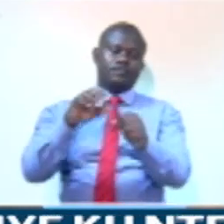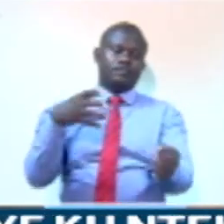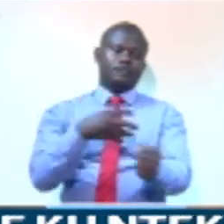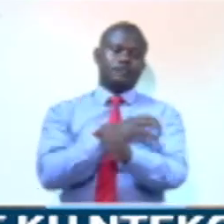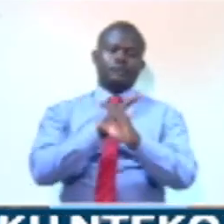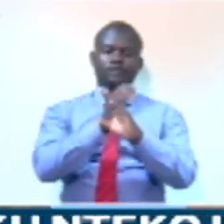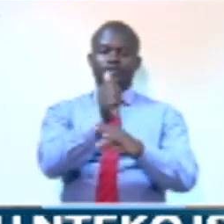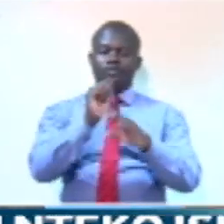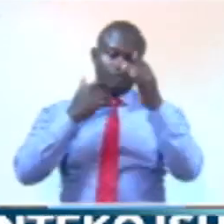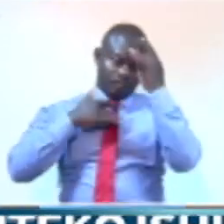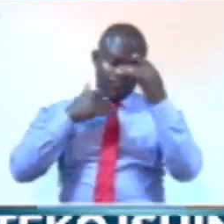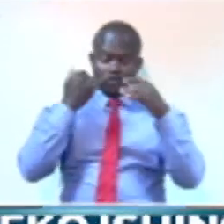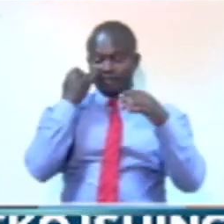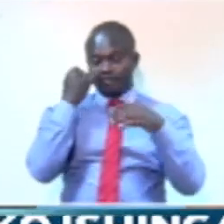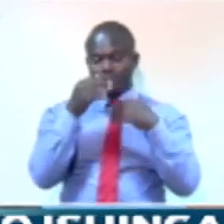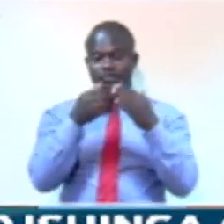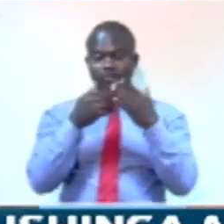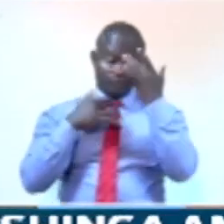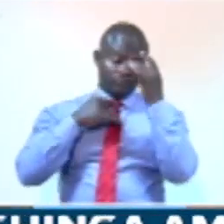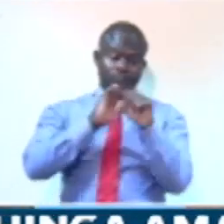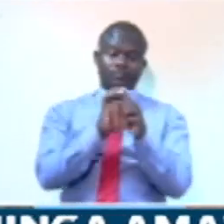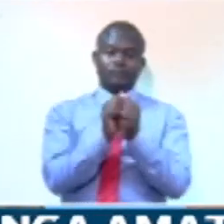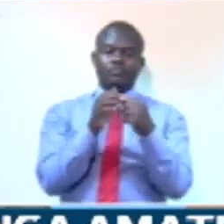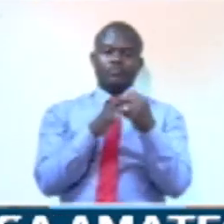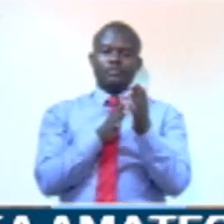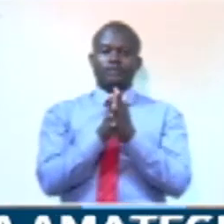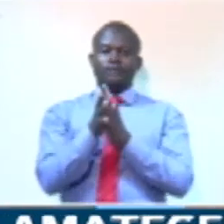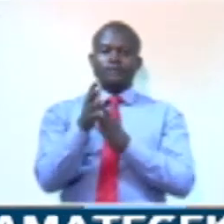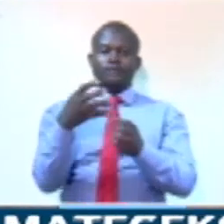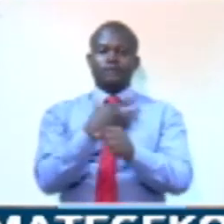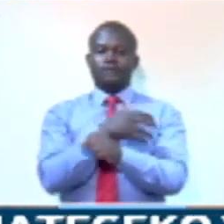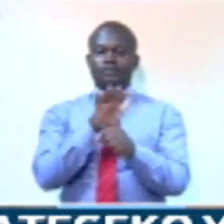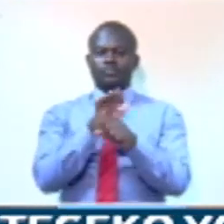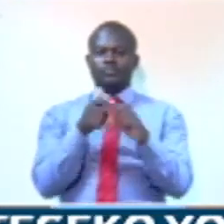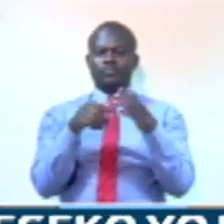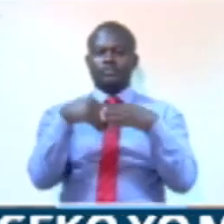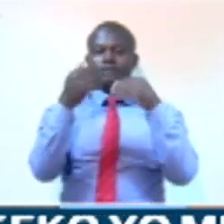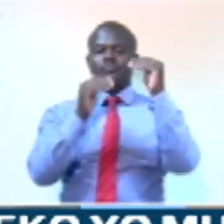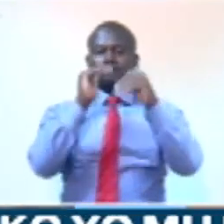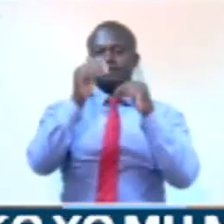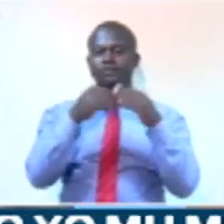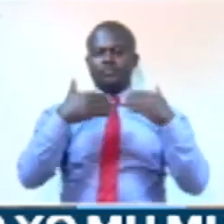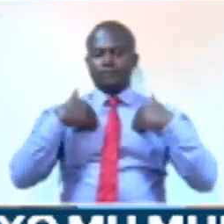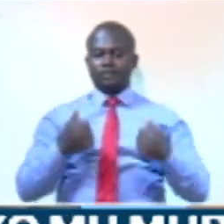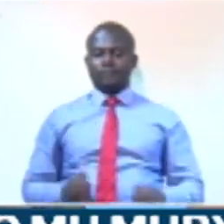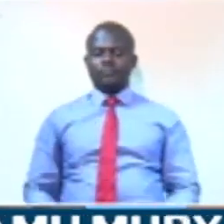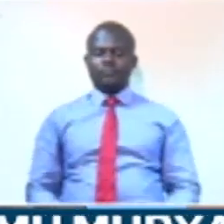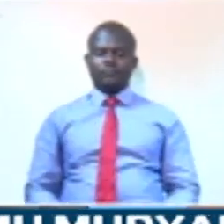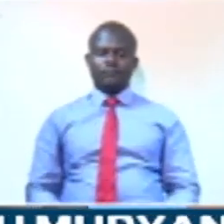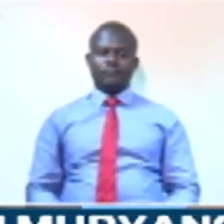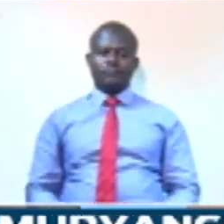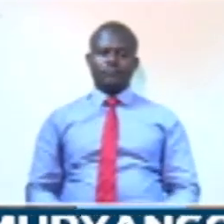ibi byorezo, nubwo COVID-19 itwara ubushobozi bwinshi bwagenerwaga inzego z'ubuzima. À ces